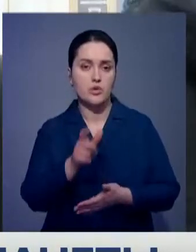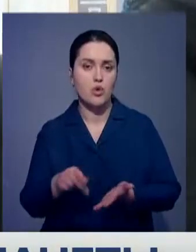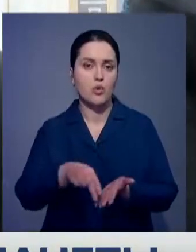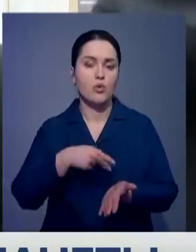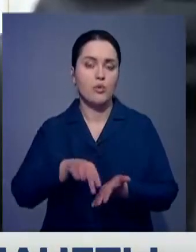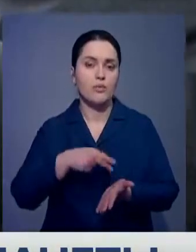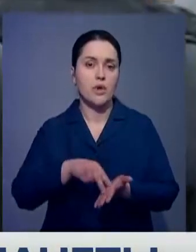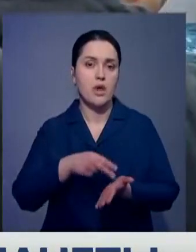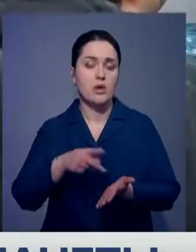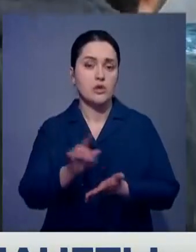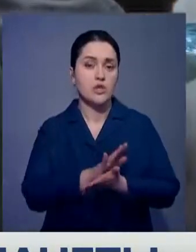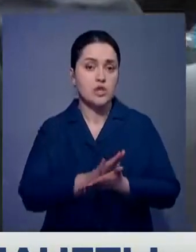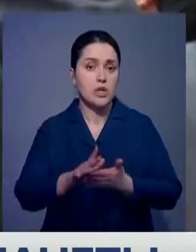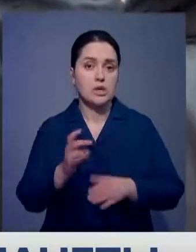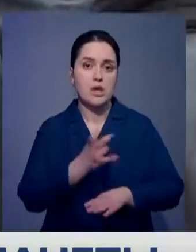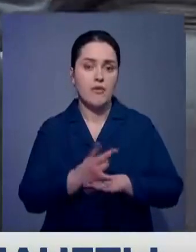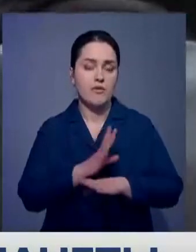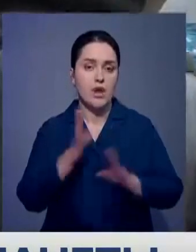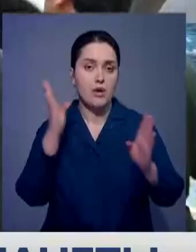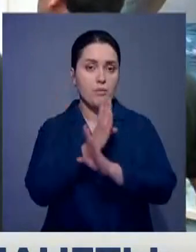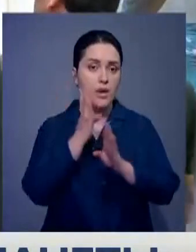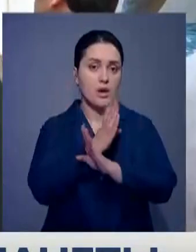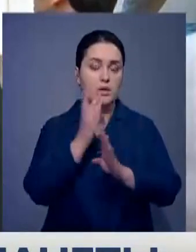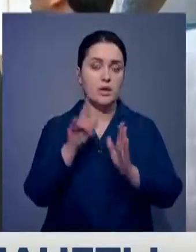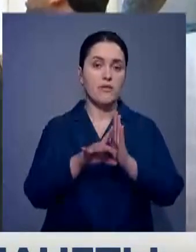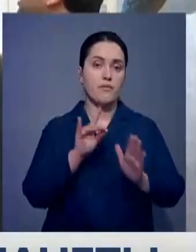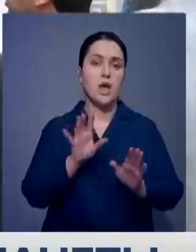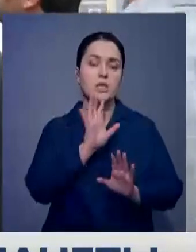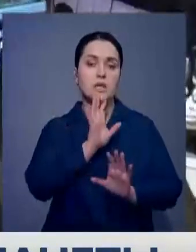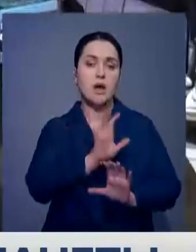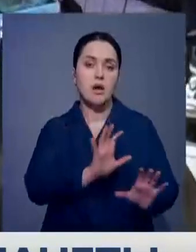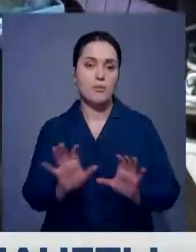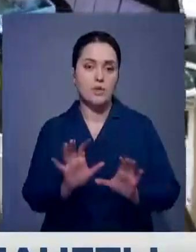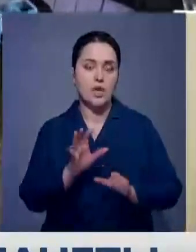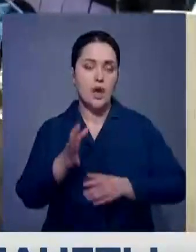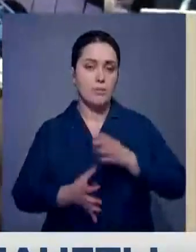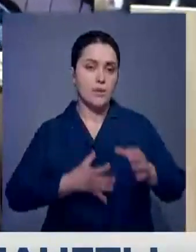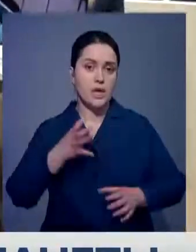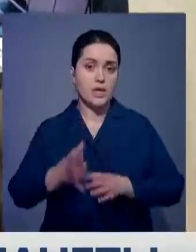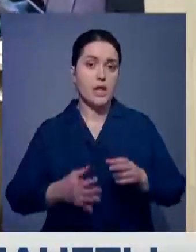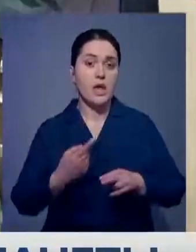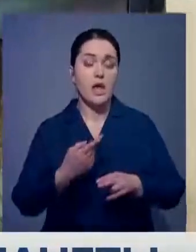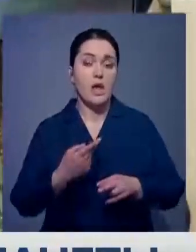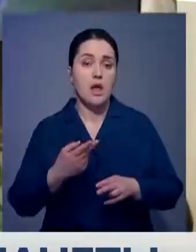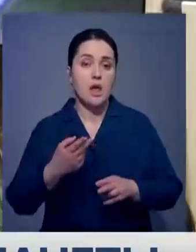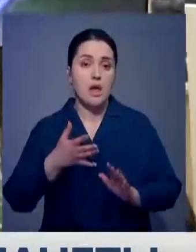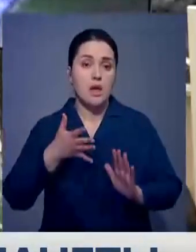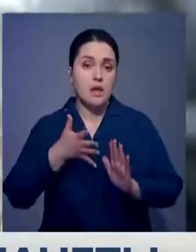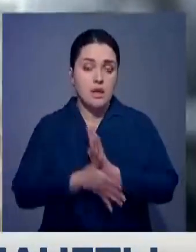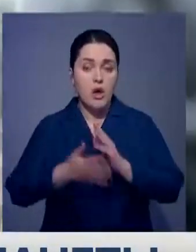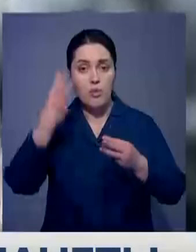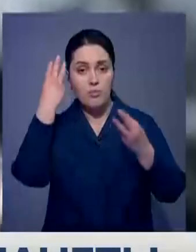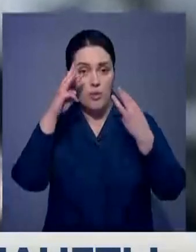потреблять более чистую продукцию и, выбирая ее, заботиться о планете. Одна из самых ресурсозатратных индустрий –